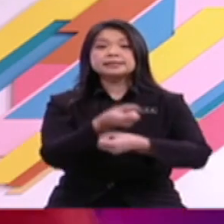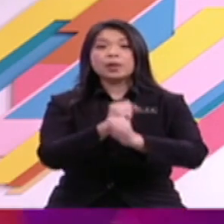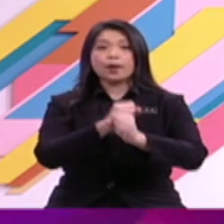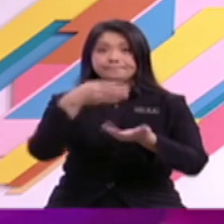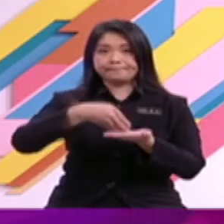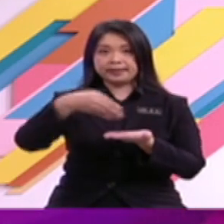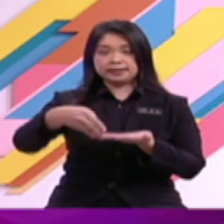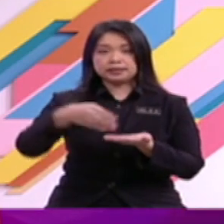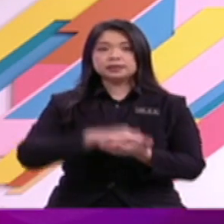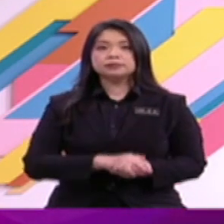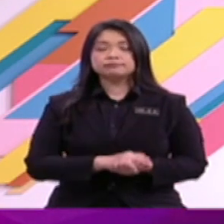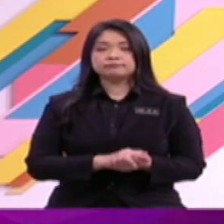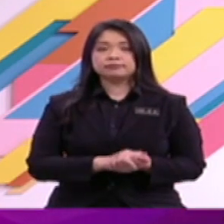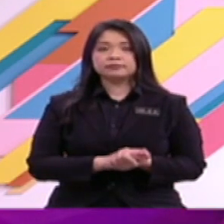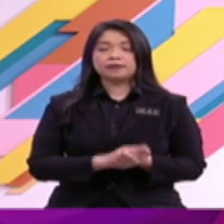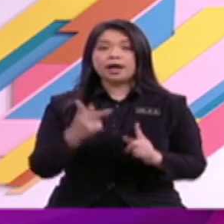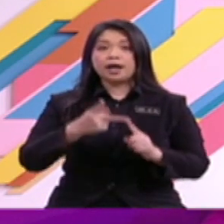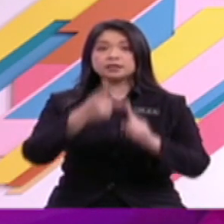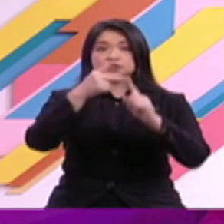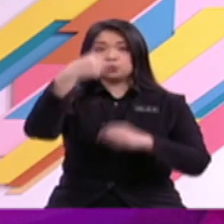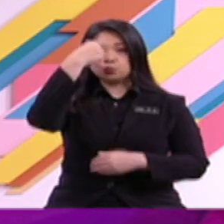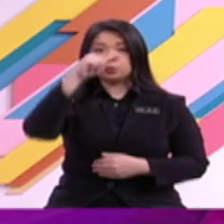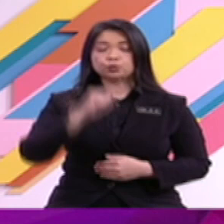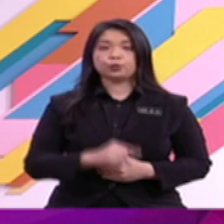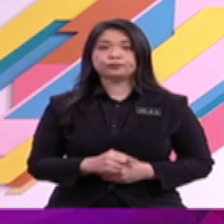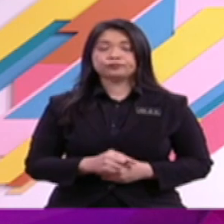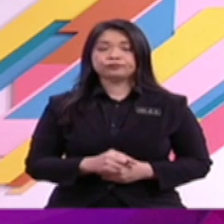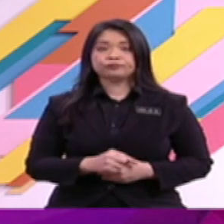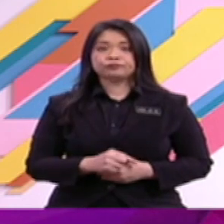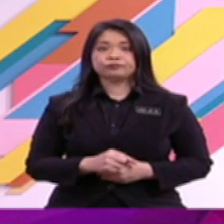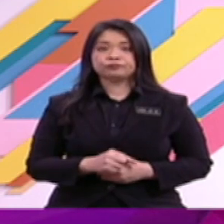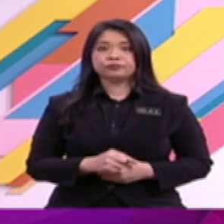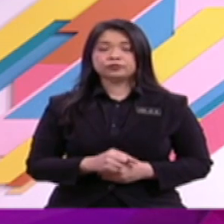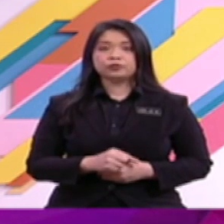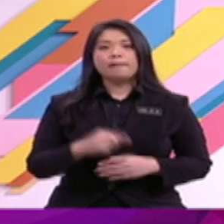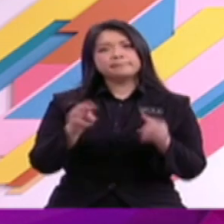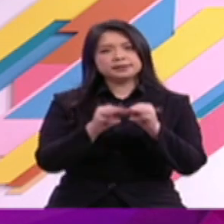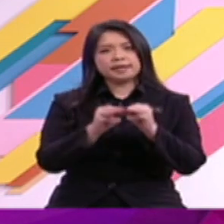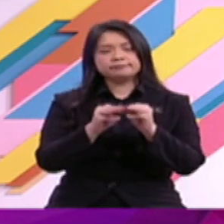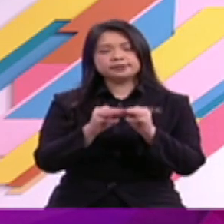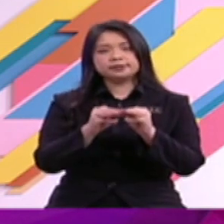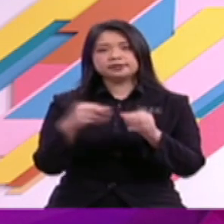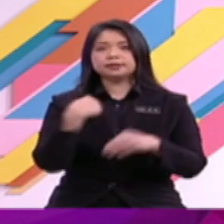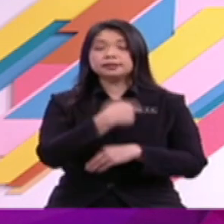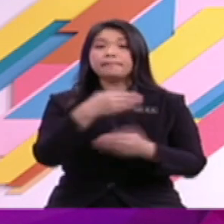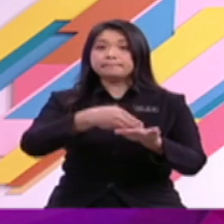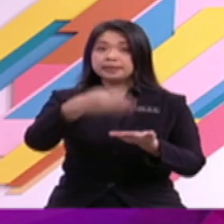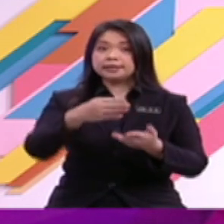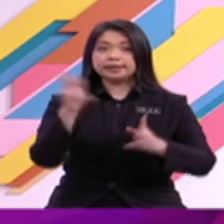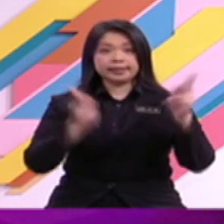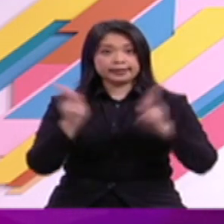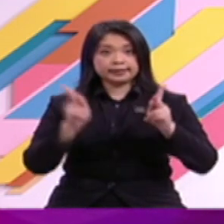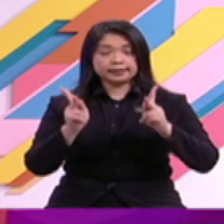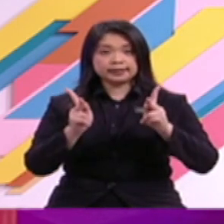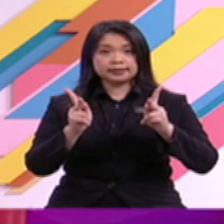ini khusus untuk pinjaman yang Sio bilang sepertinya sedang membeli kereta itu mereka itu sebabnya kita bukan